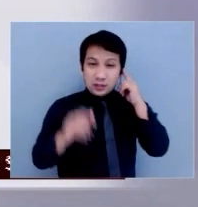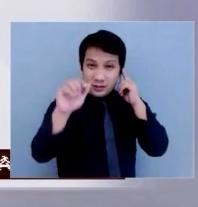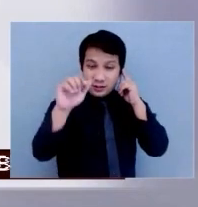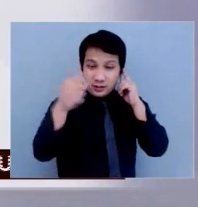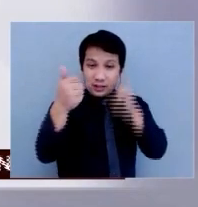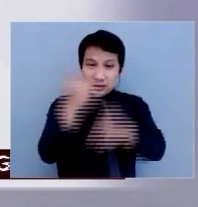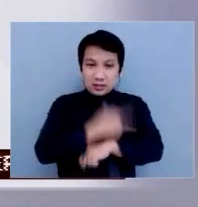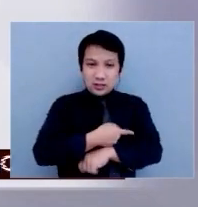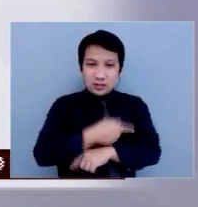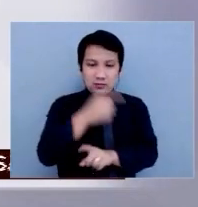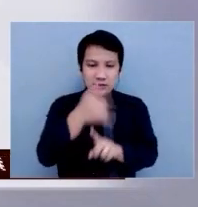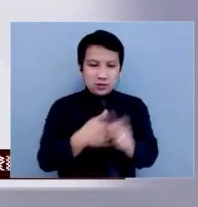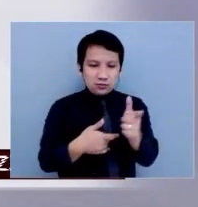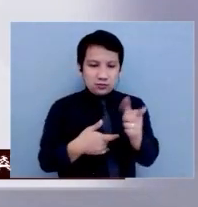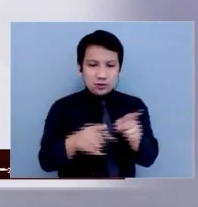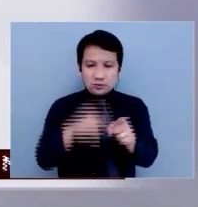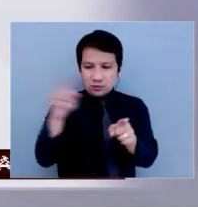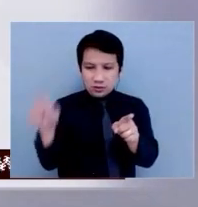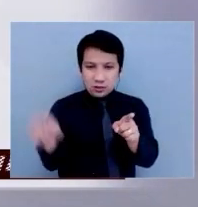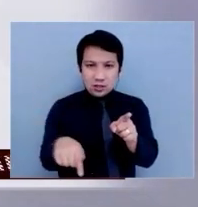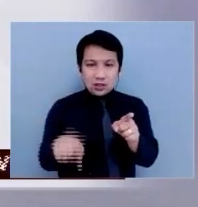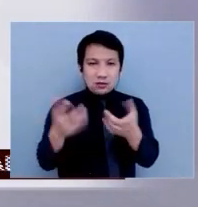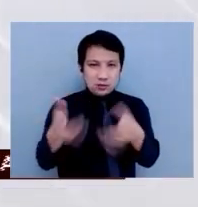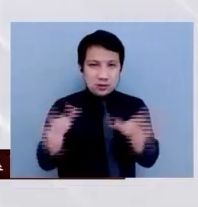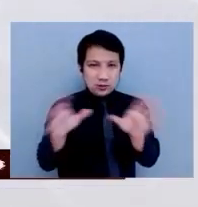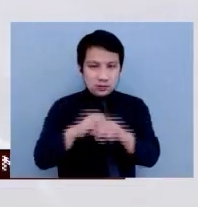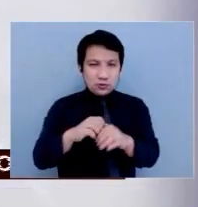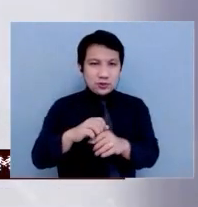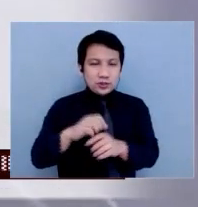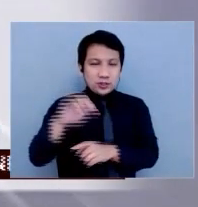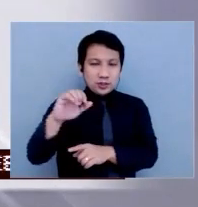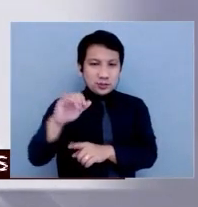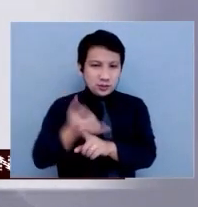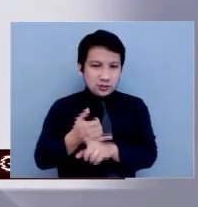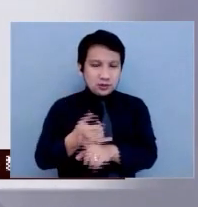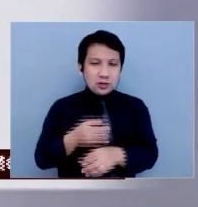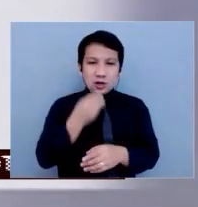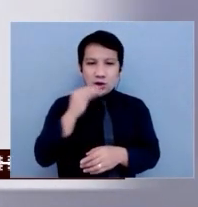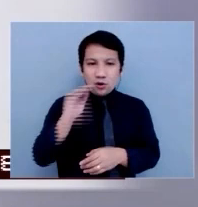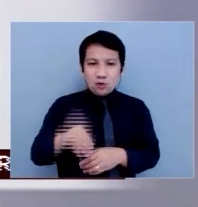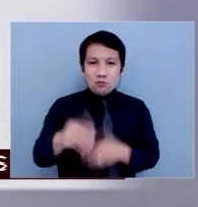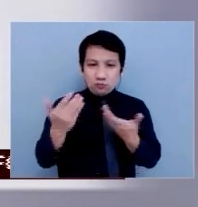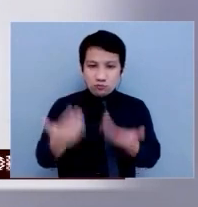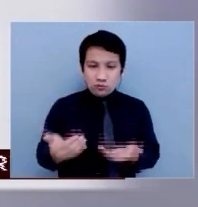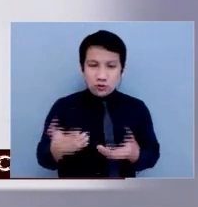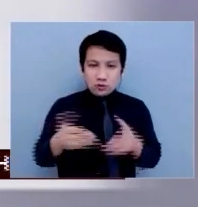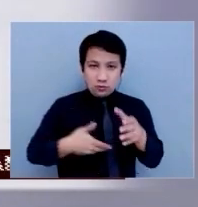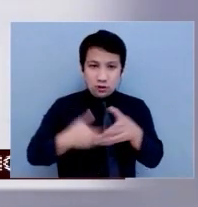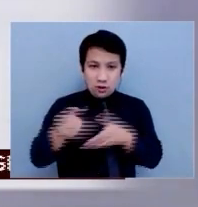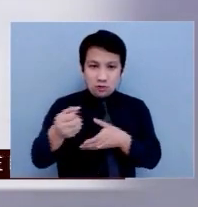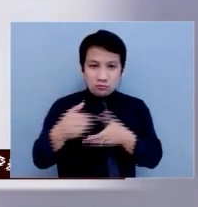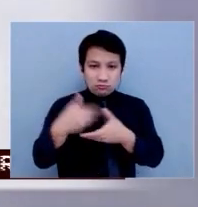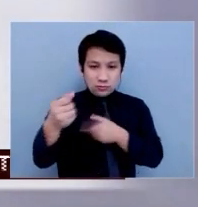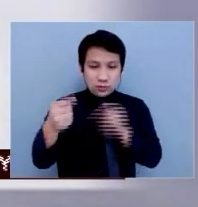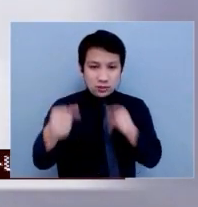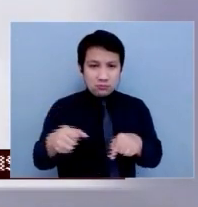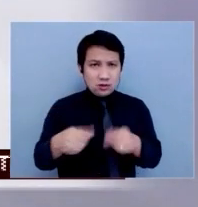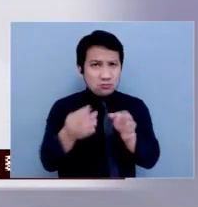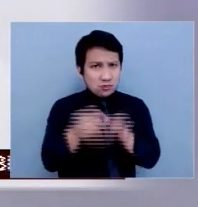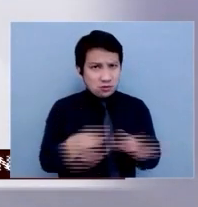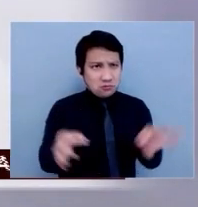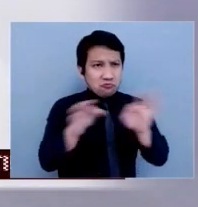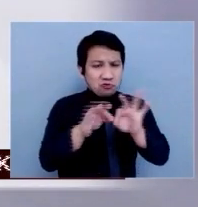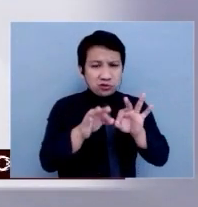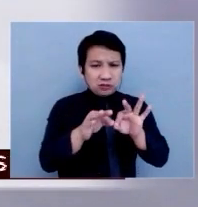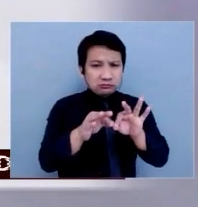January 21 hanggang sa katapusan ng Enero. Ayon po sa order na yan, maaari lang daw po silang lumabas kung may mahalagang appointment